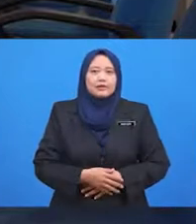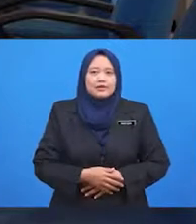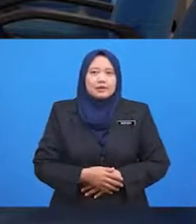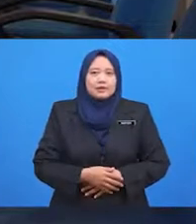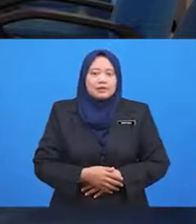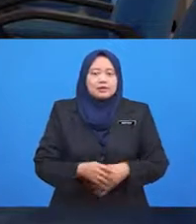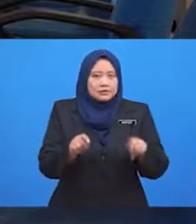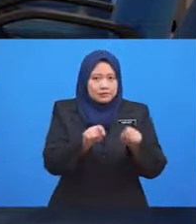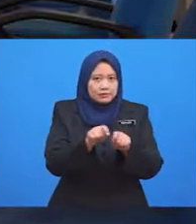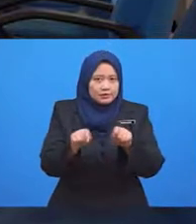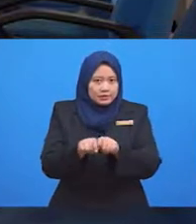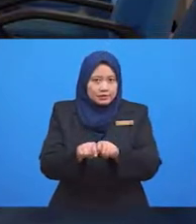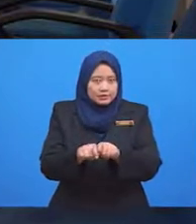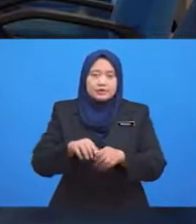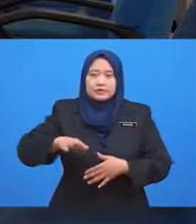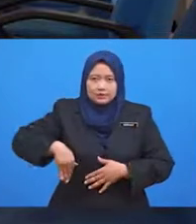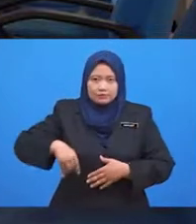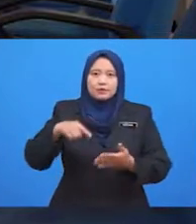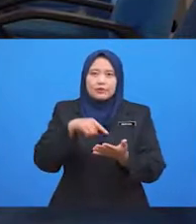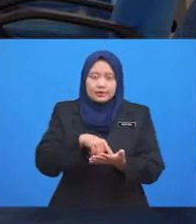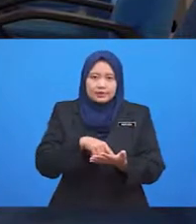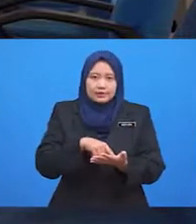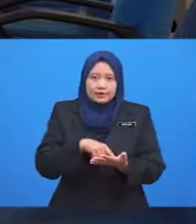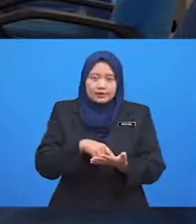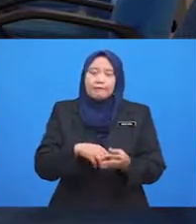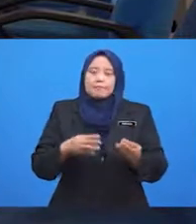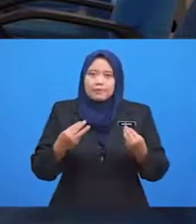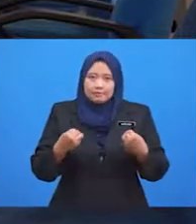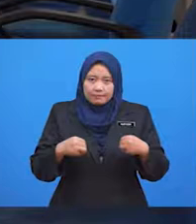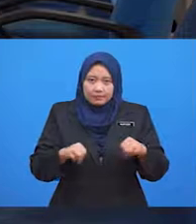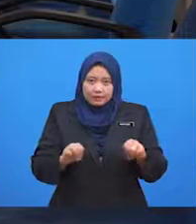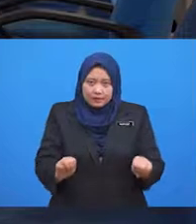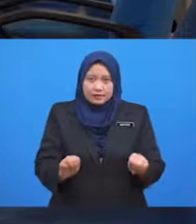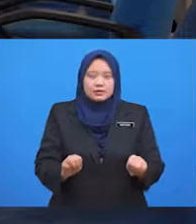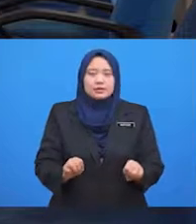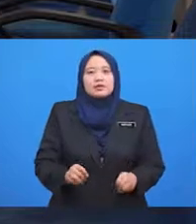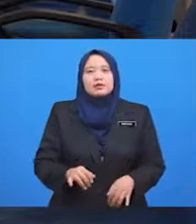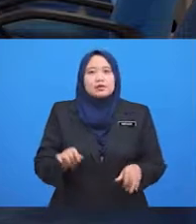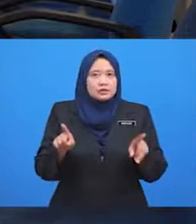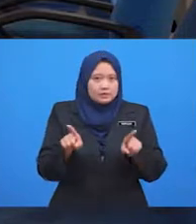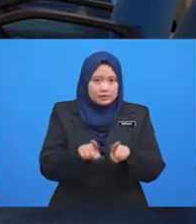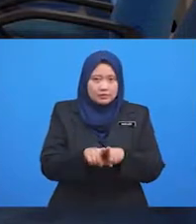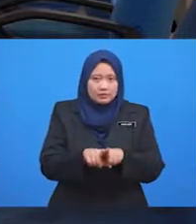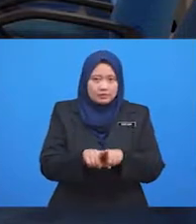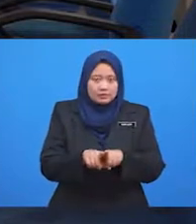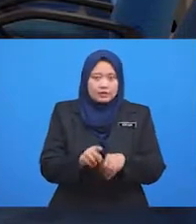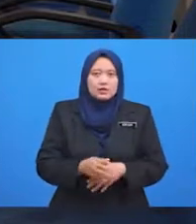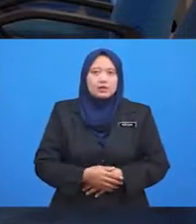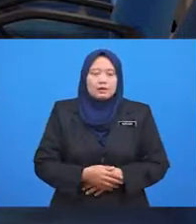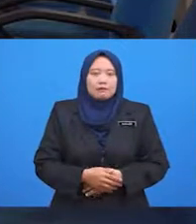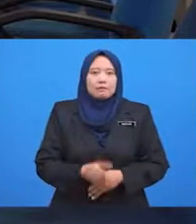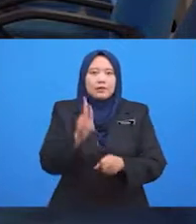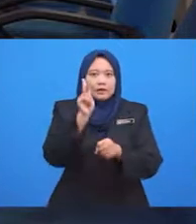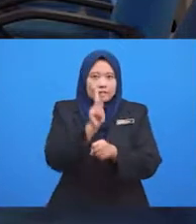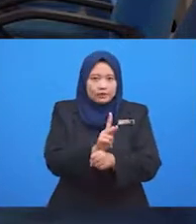Seperti episod sebelum ini, kita masih lagi berada dalam modul yang sama, iaitu perkhidmatan rawatan